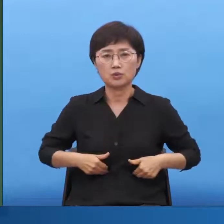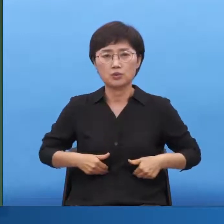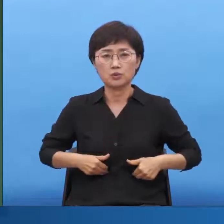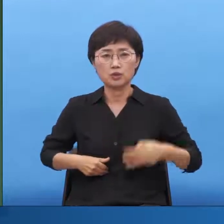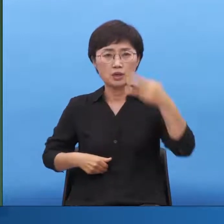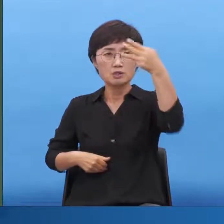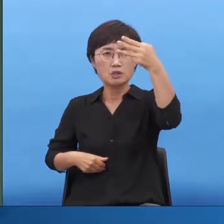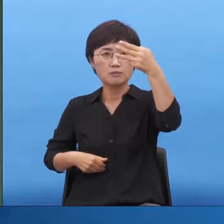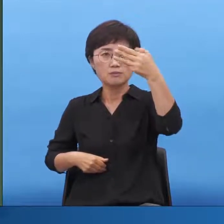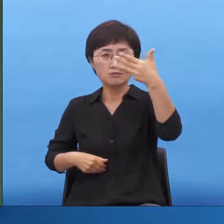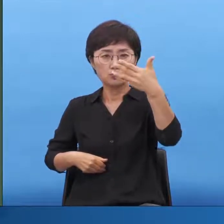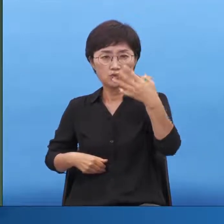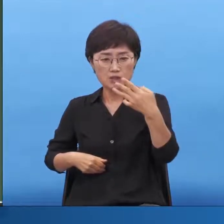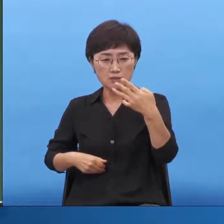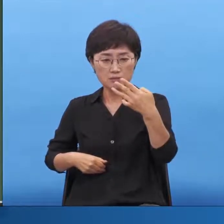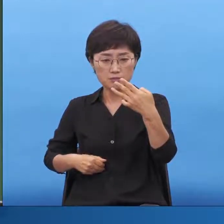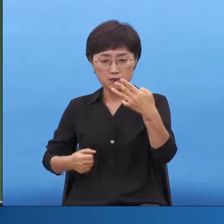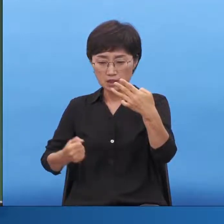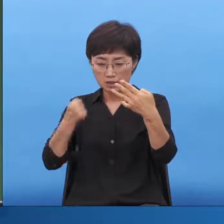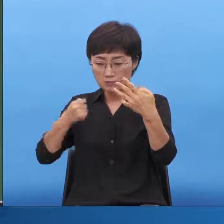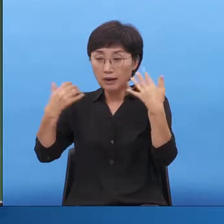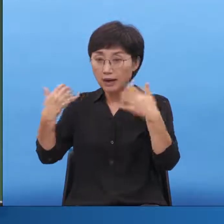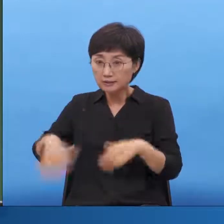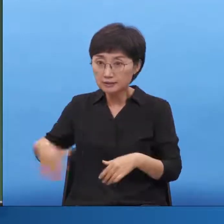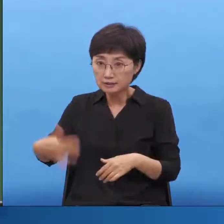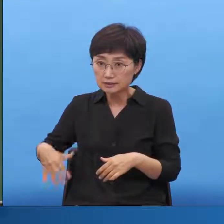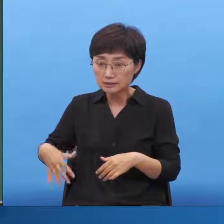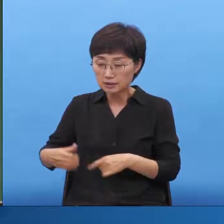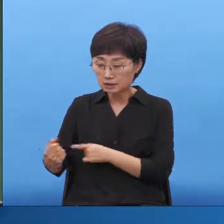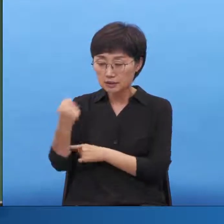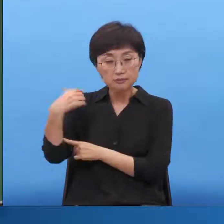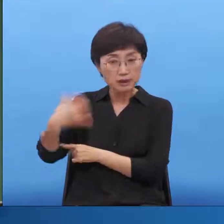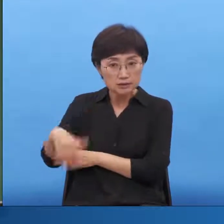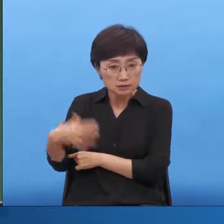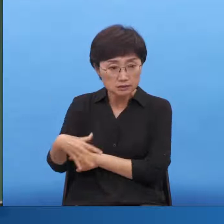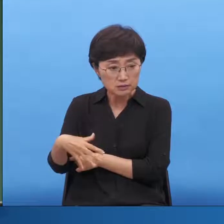여기에 집니다. 지금 이것들은 실제 지금 작품을 만들었다니까요.